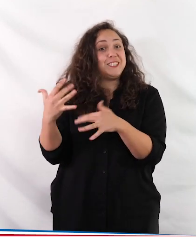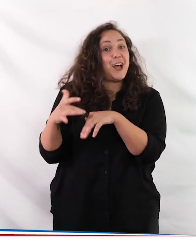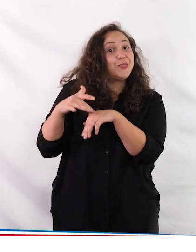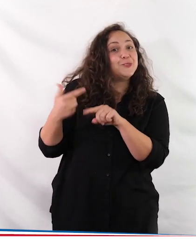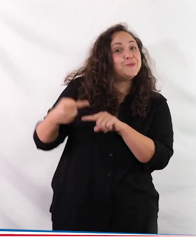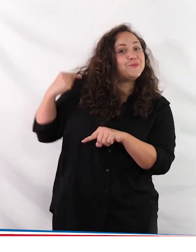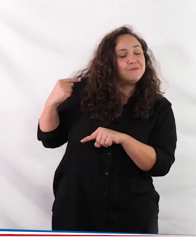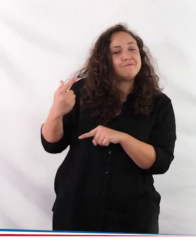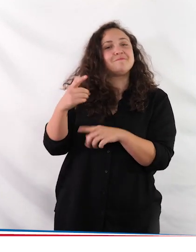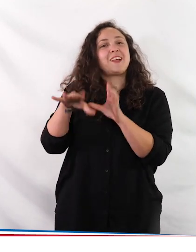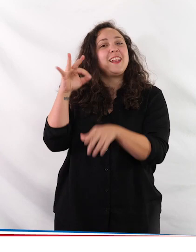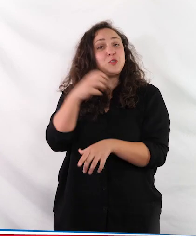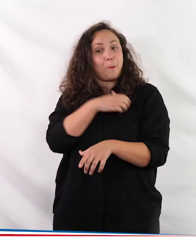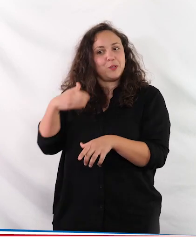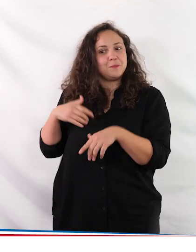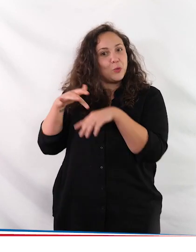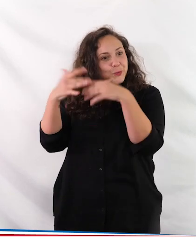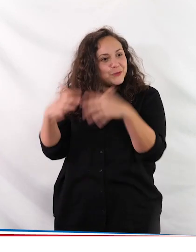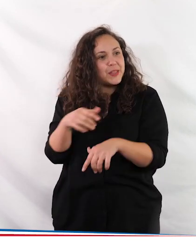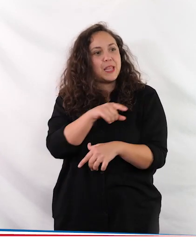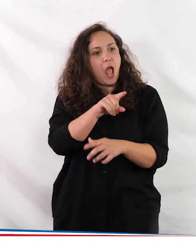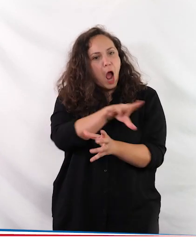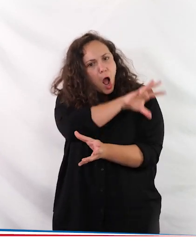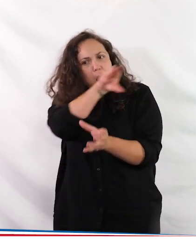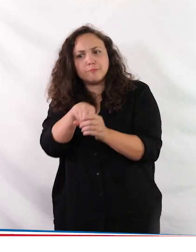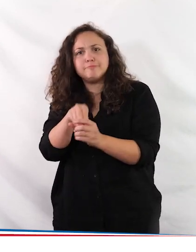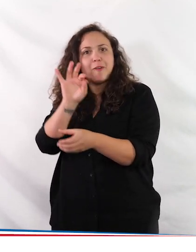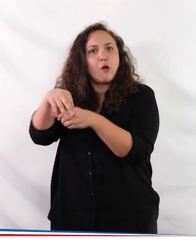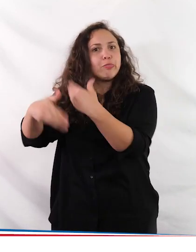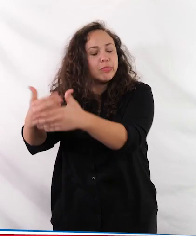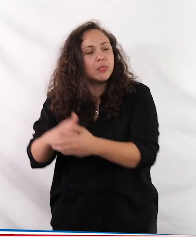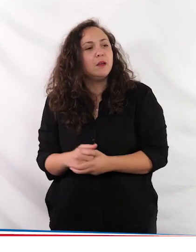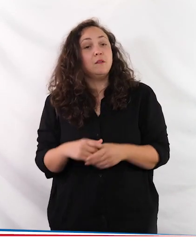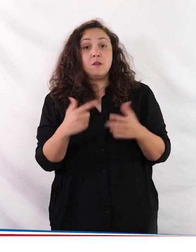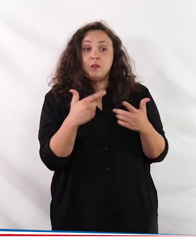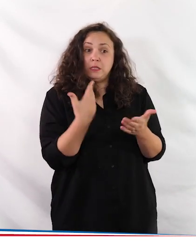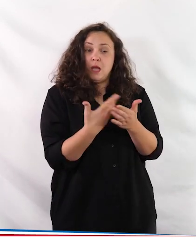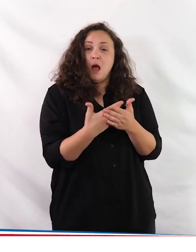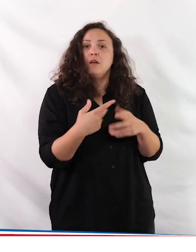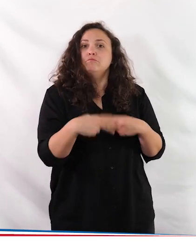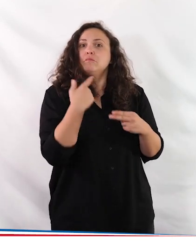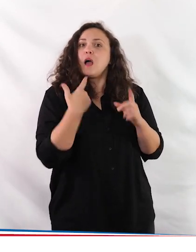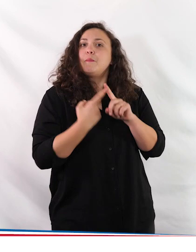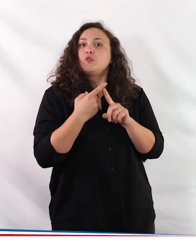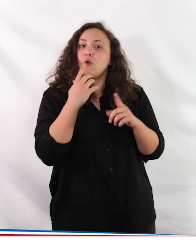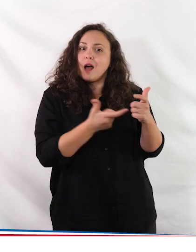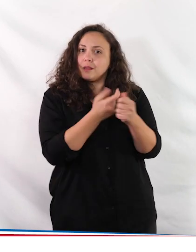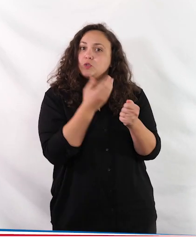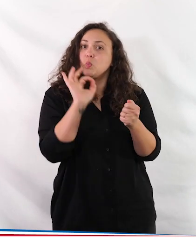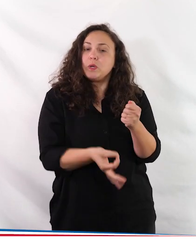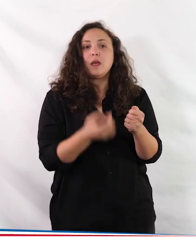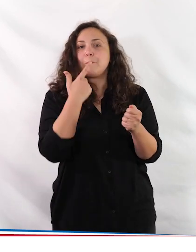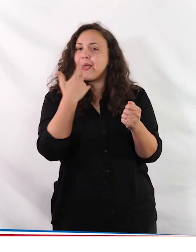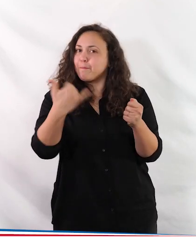pour les dernières municipales. Donc cette expérience-là, elle est importante, mais j'irais même plus loin. Il faut cette adaptation de